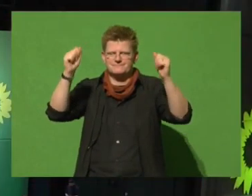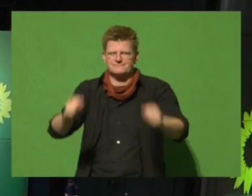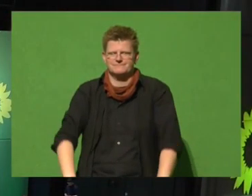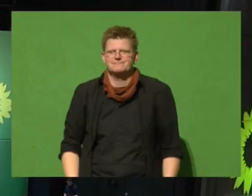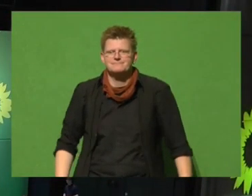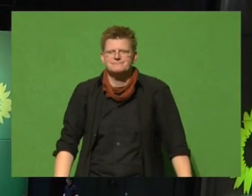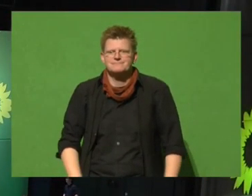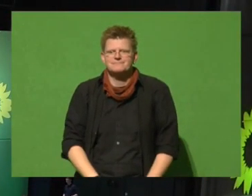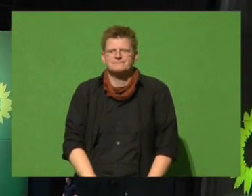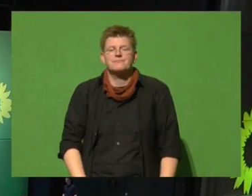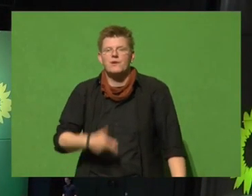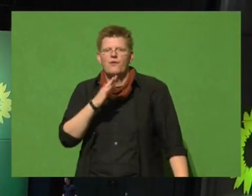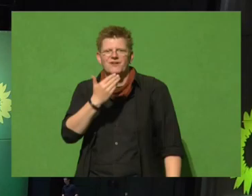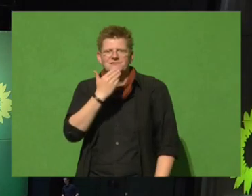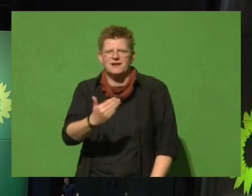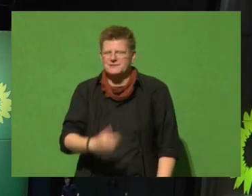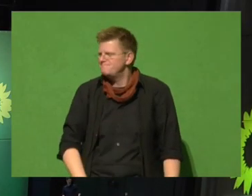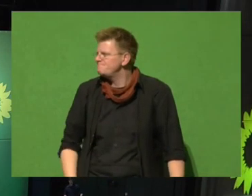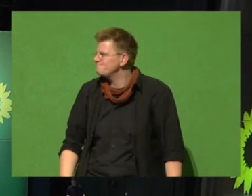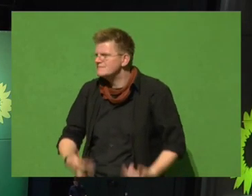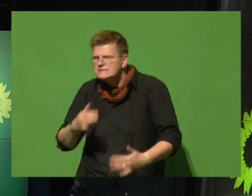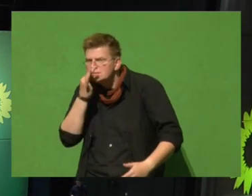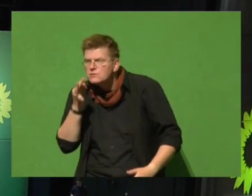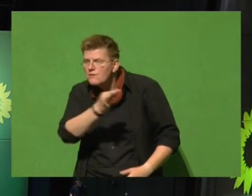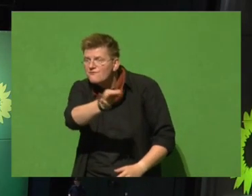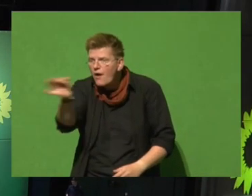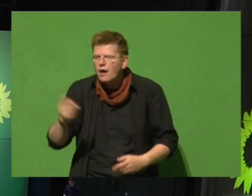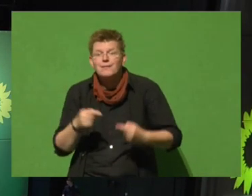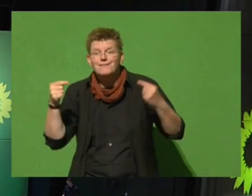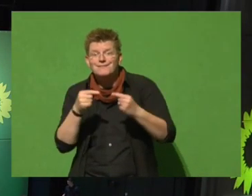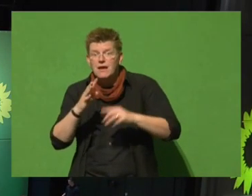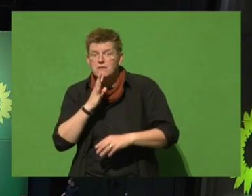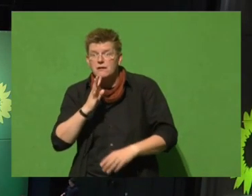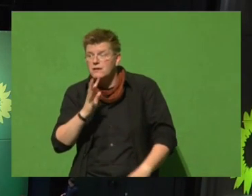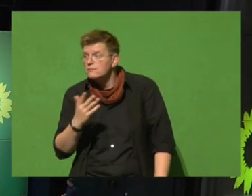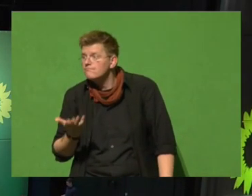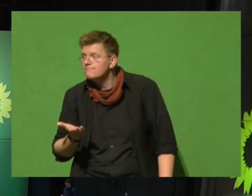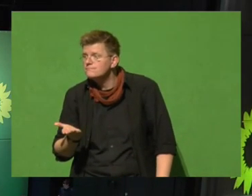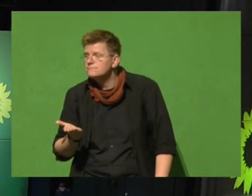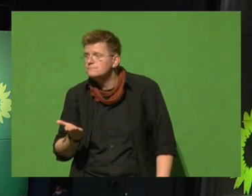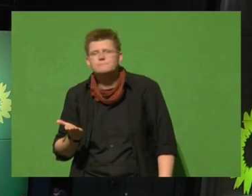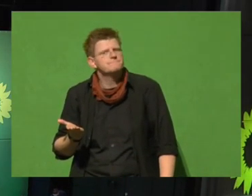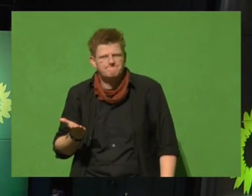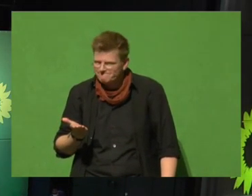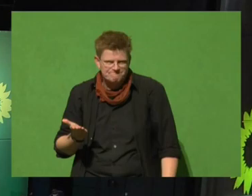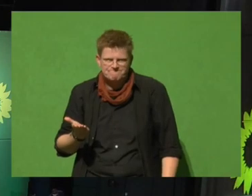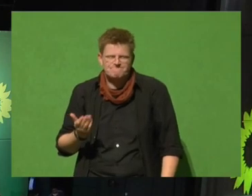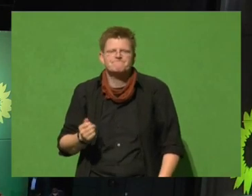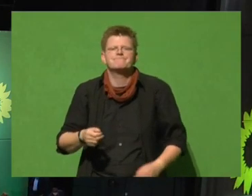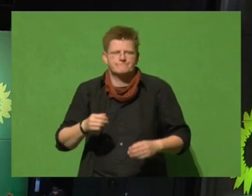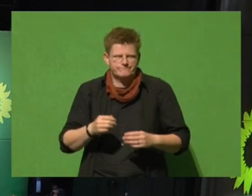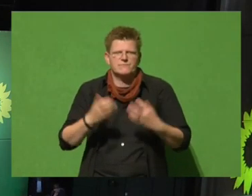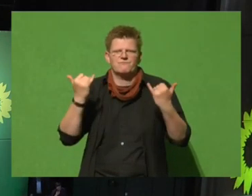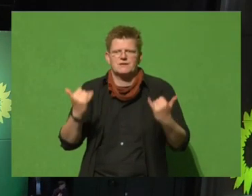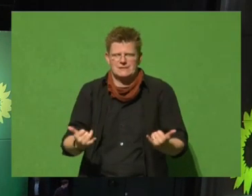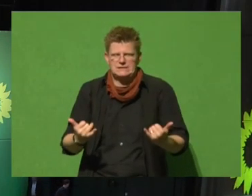Herzlichen Dank, Günül. Jetzt frage ich in die Runde, gibt es eine Gegenrede? Das ist nicht der Fall. Dann bitte ich